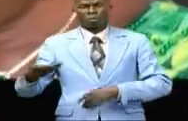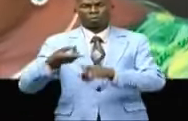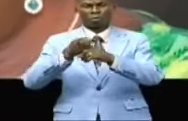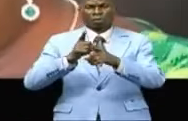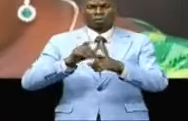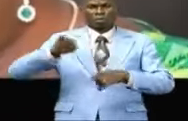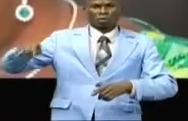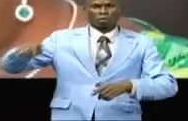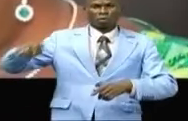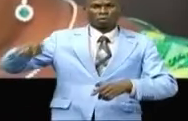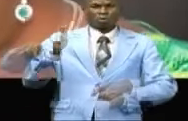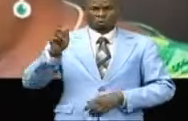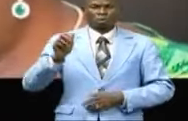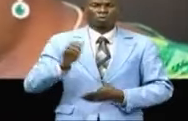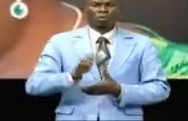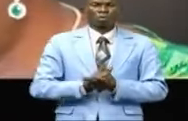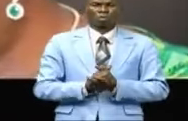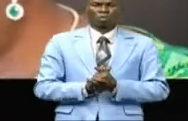la JICA.